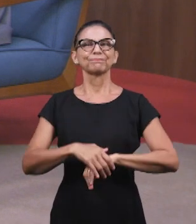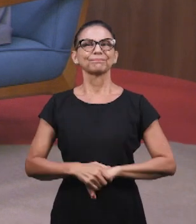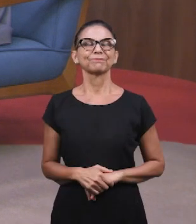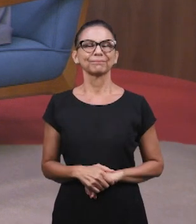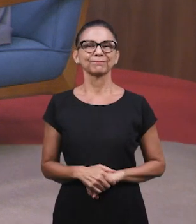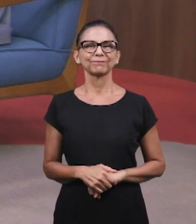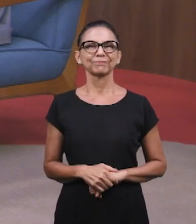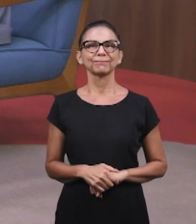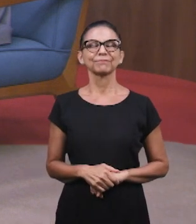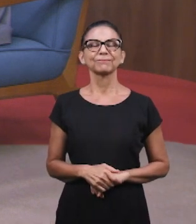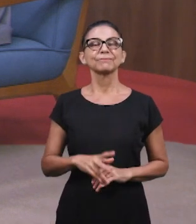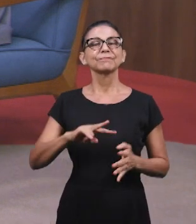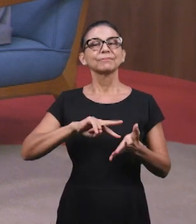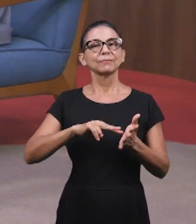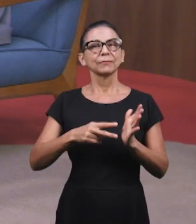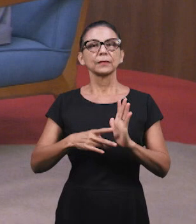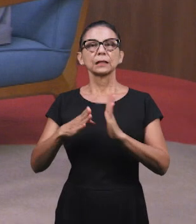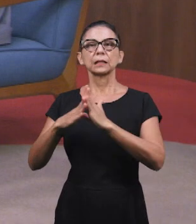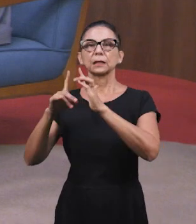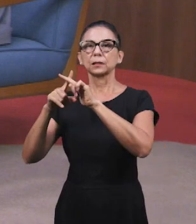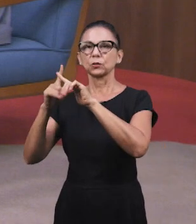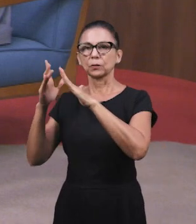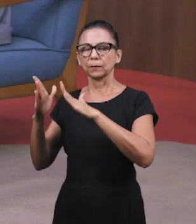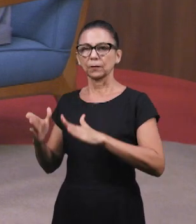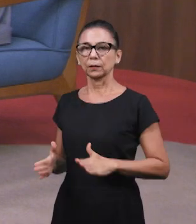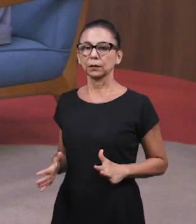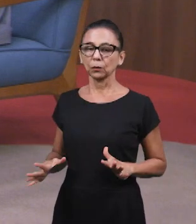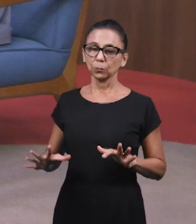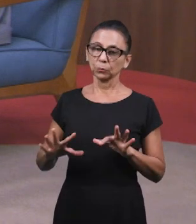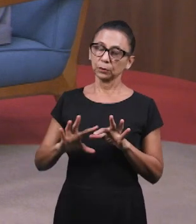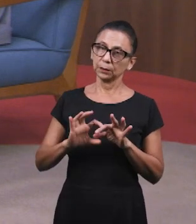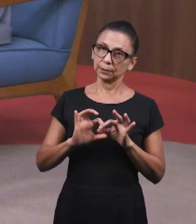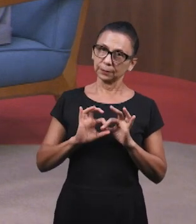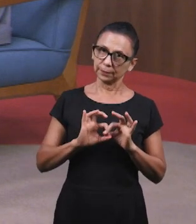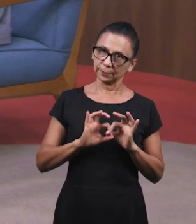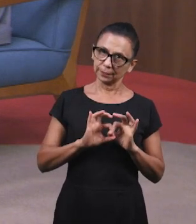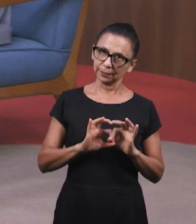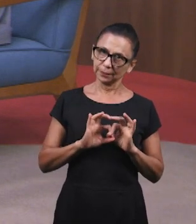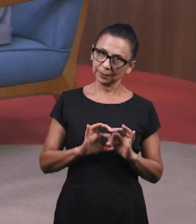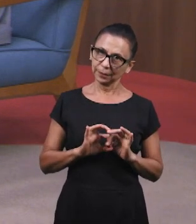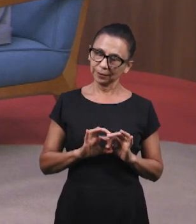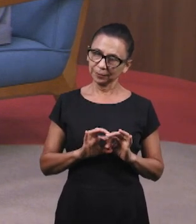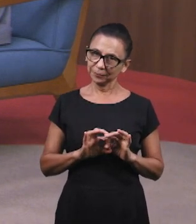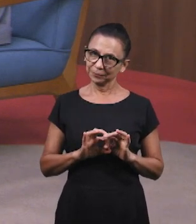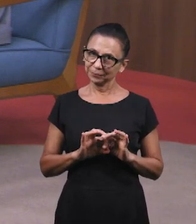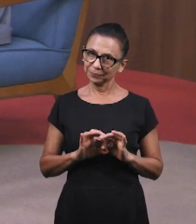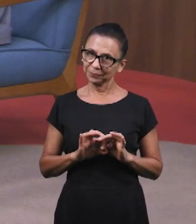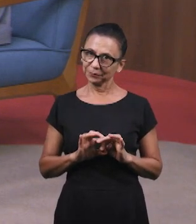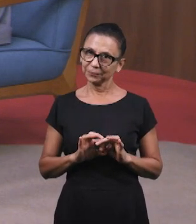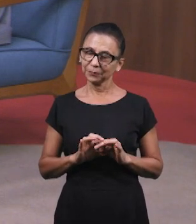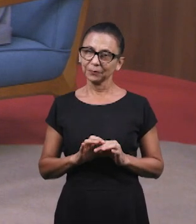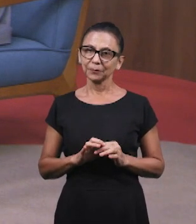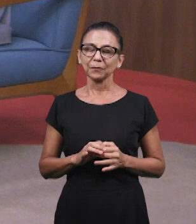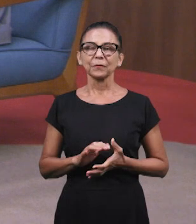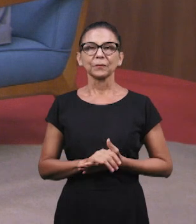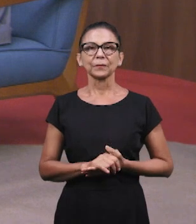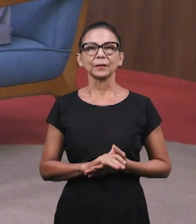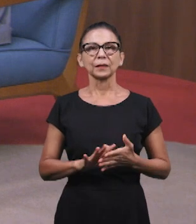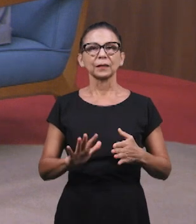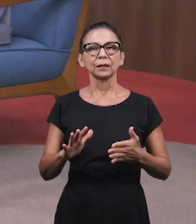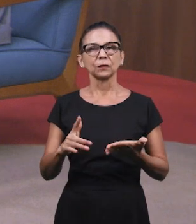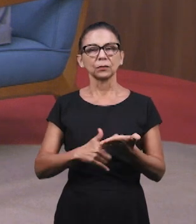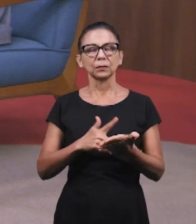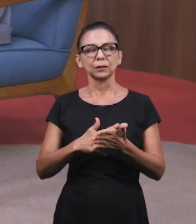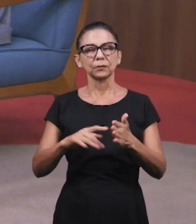corps, dans un même esprit, comme l'apôtre Paul parle à l'être aux Éphésiens, chapitre 4, versets 3